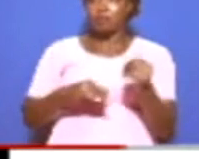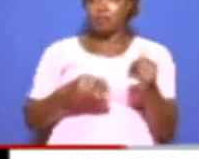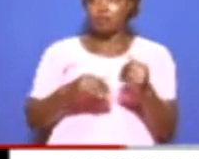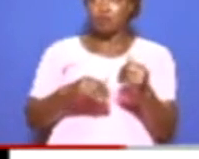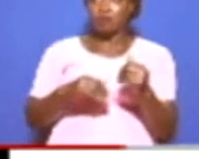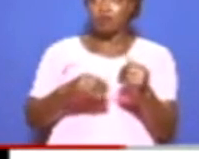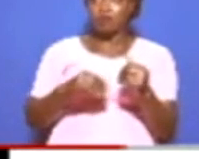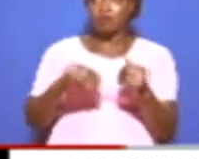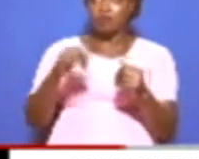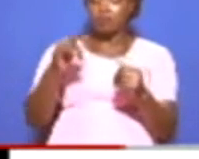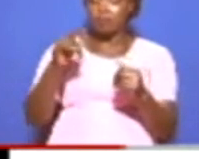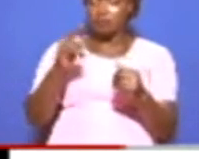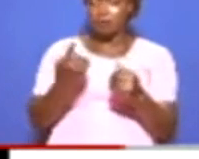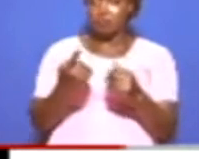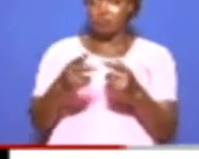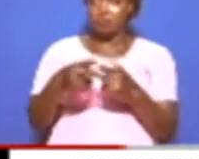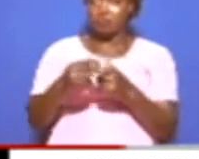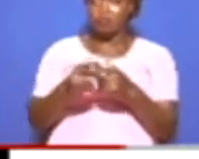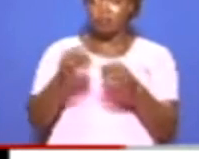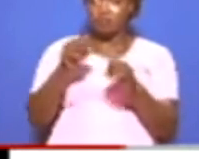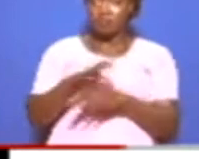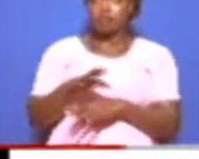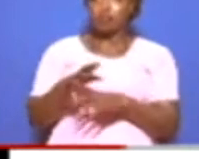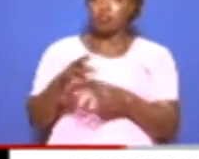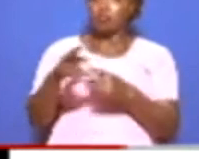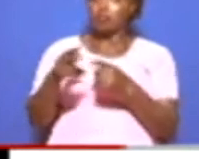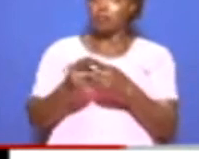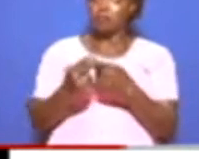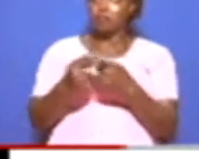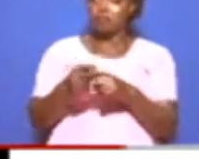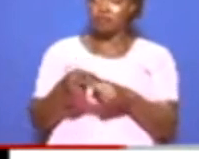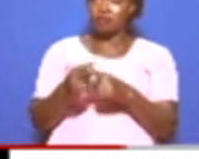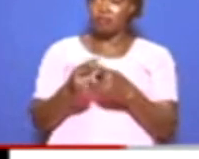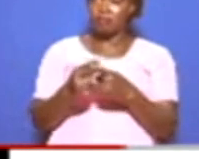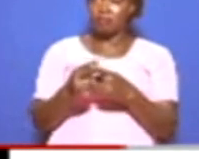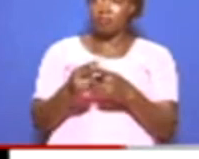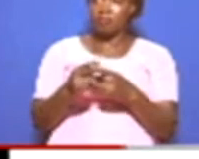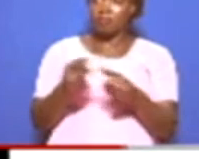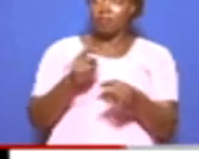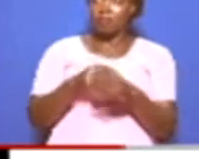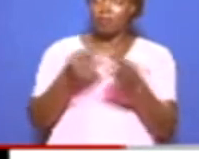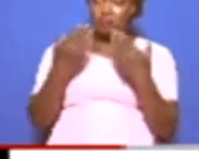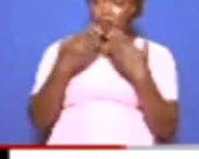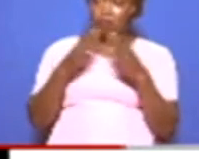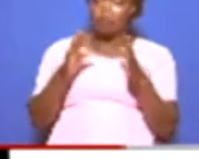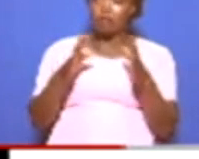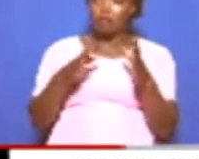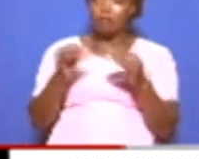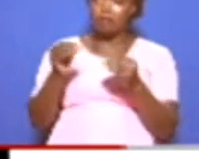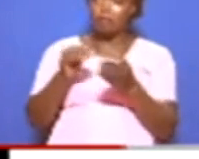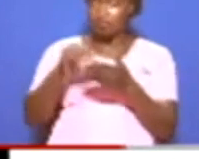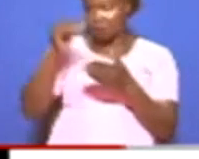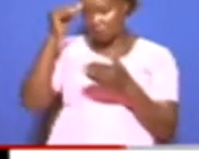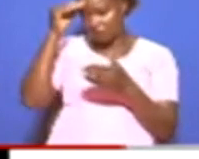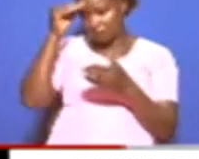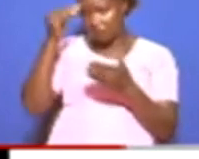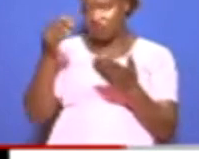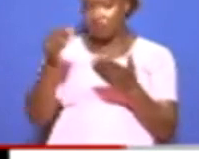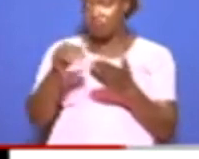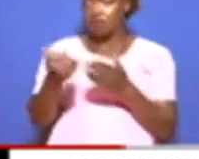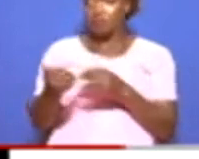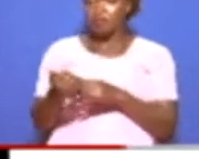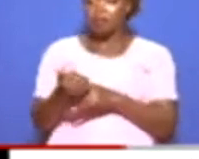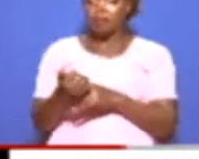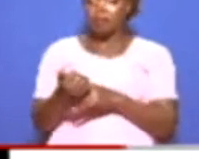moja, wanaisema multi engine ratings. Nilipomaliza hiyo ndo nikaenda kujifunza hizi ndege zingine.